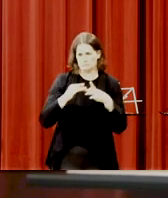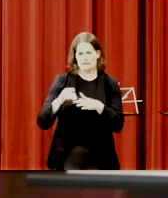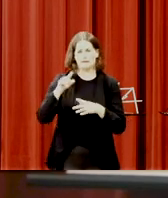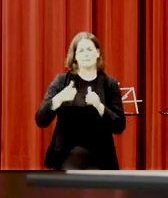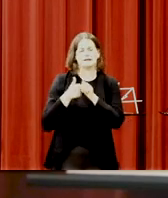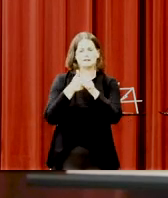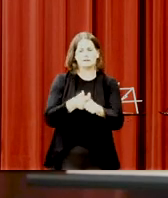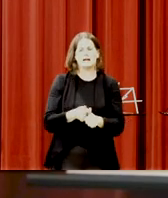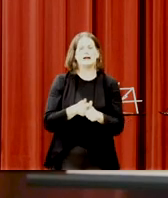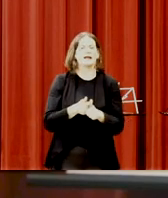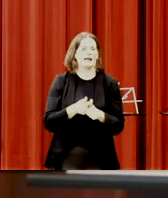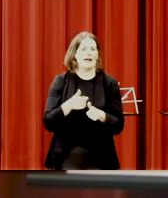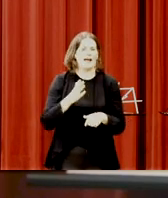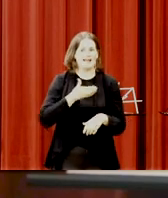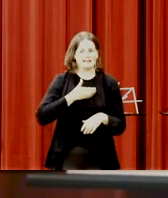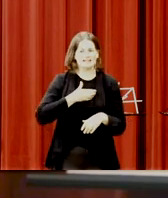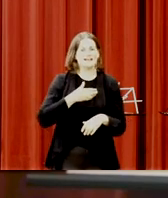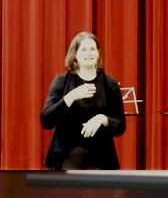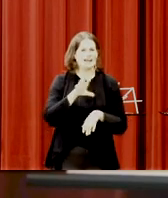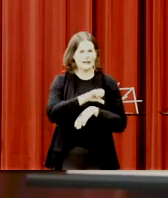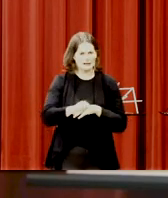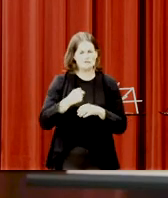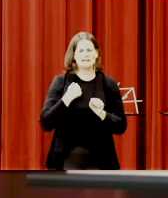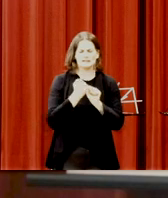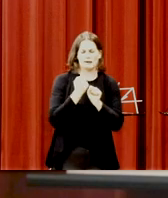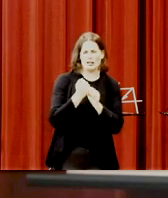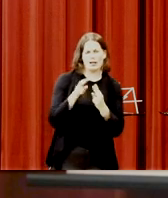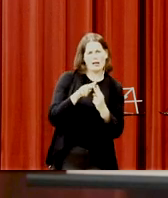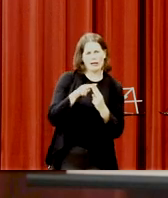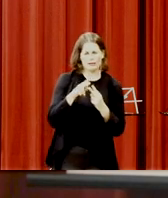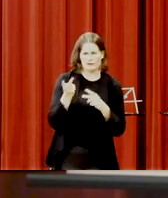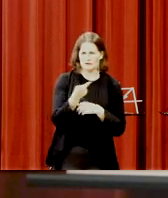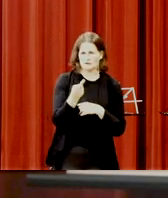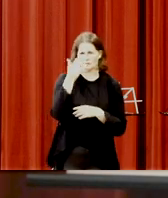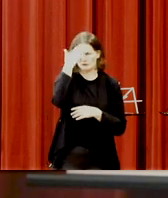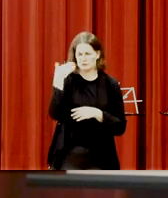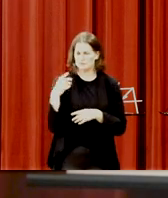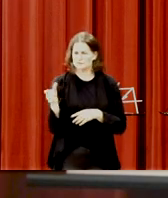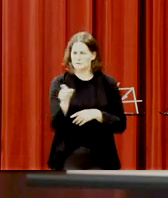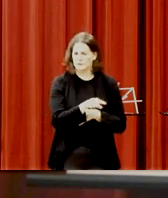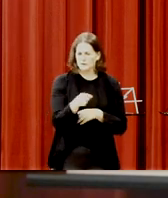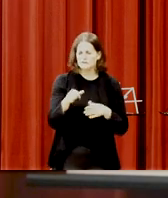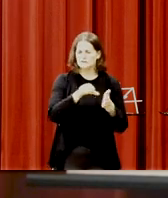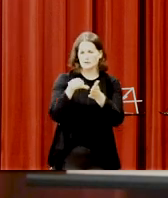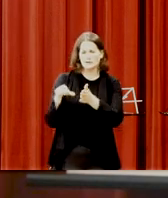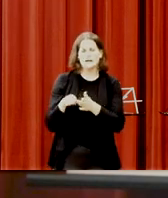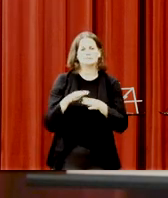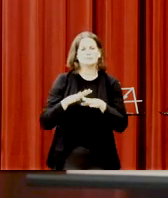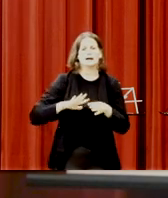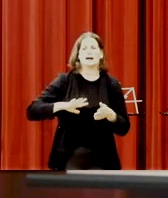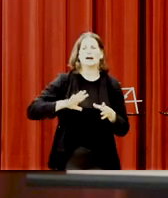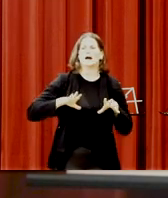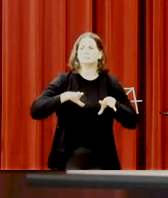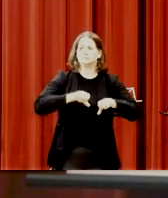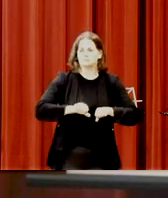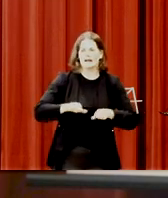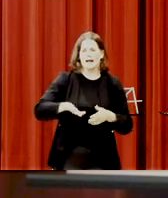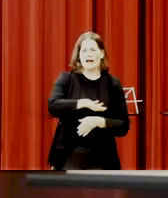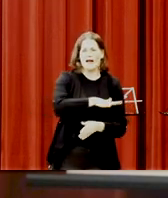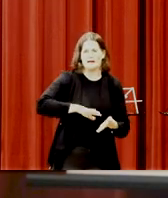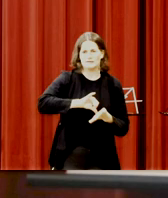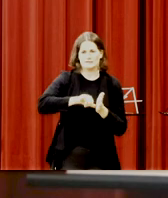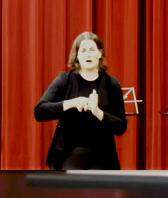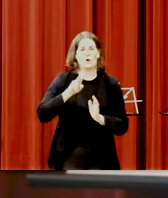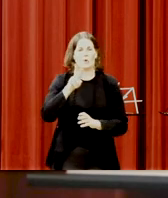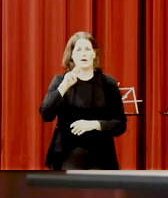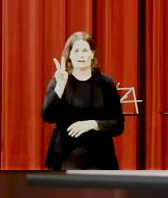àrea metropolitana, i la URB és un exemple en gestió metropolità, per tant, un gran exemple. I per descomptat, el projecte que tenim